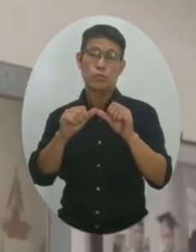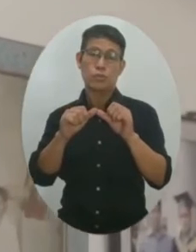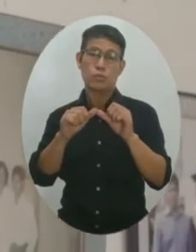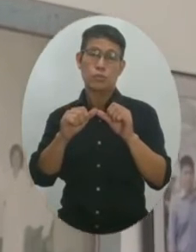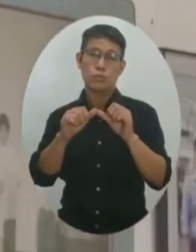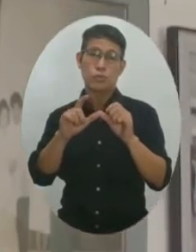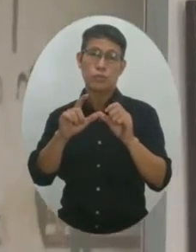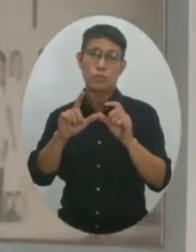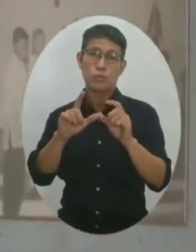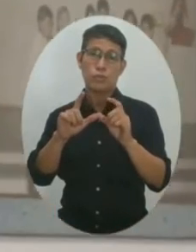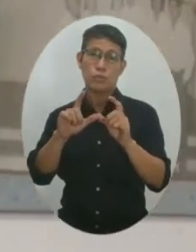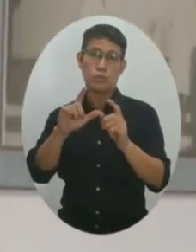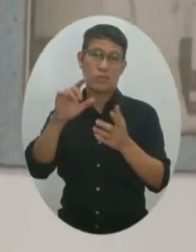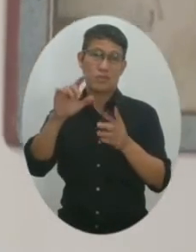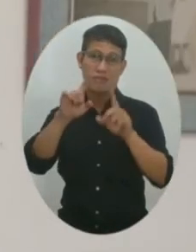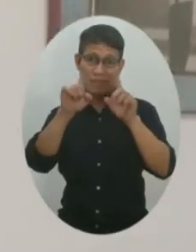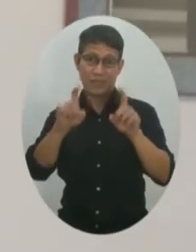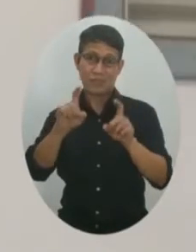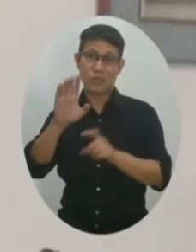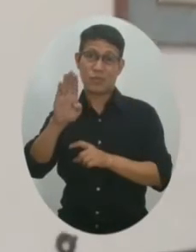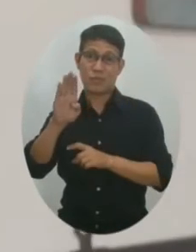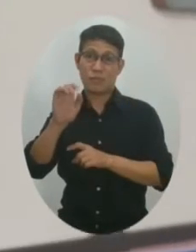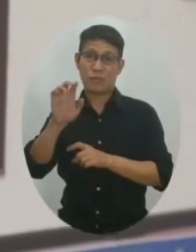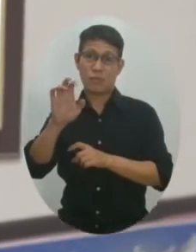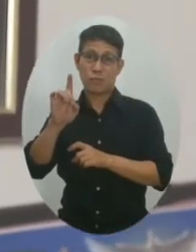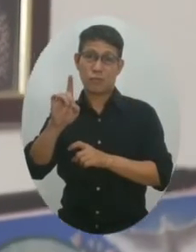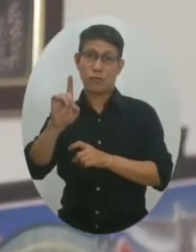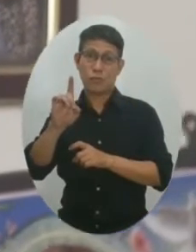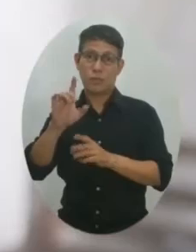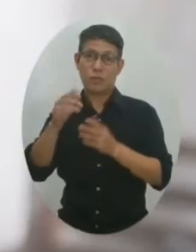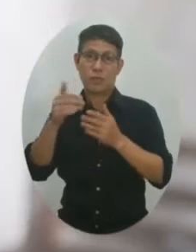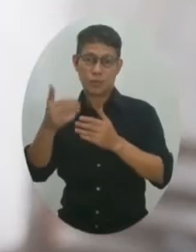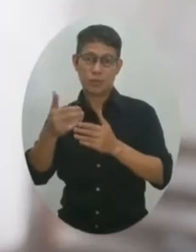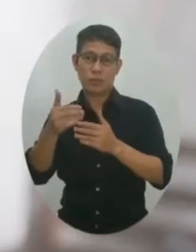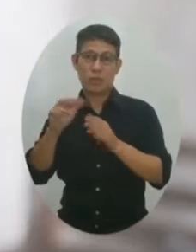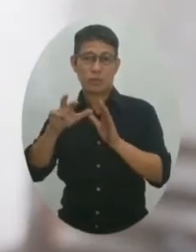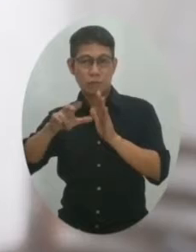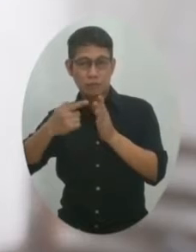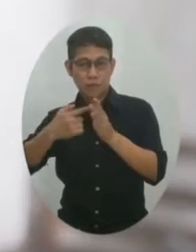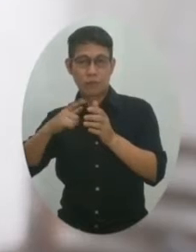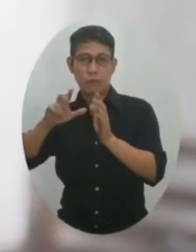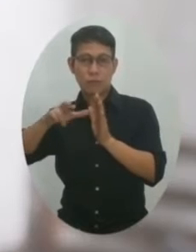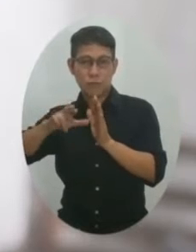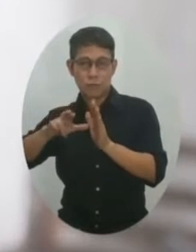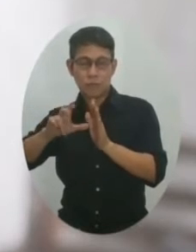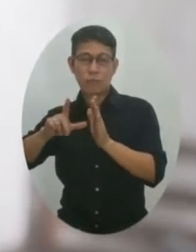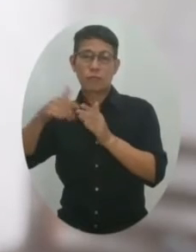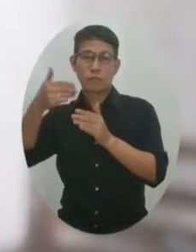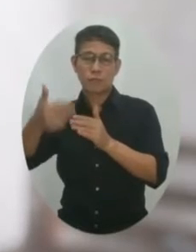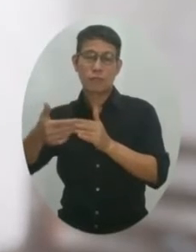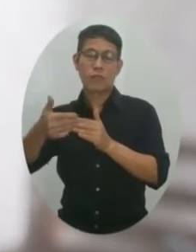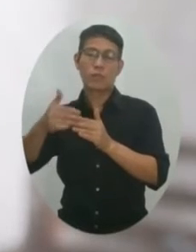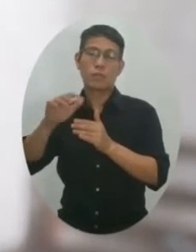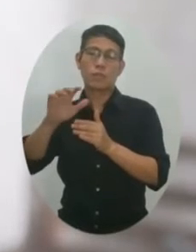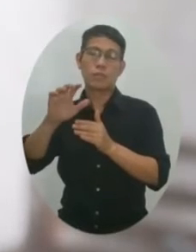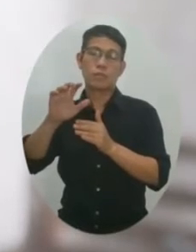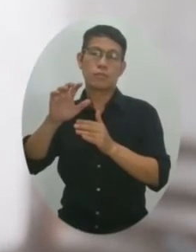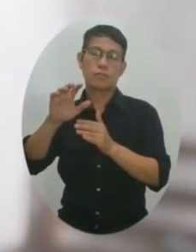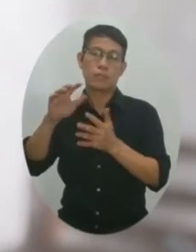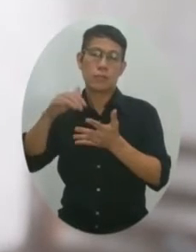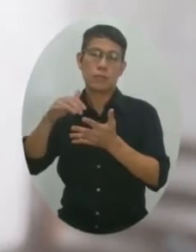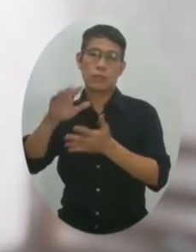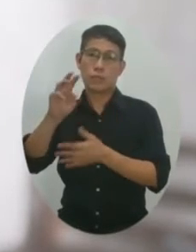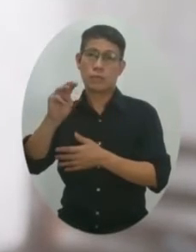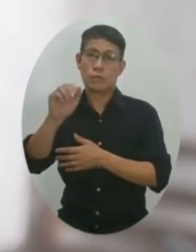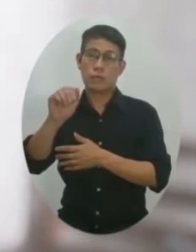na mag-take ng board, makapag-review. Tapos yung pag ano po, makapag-take ng